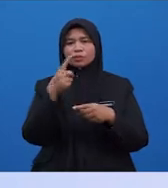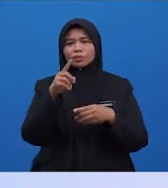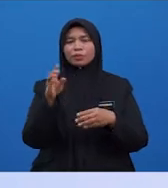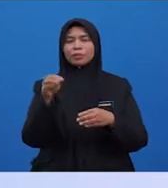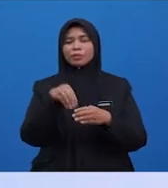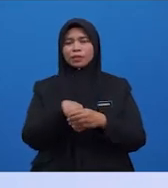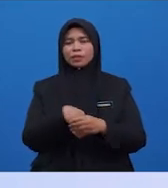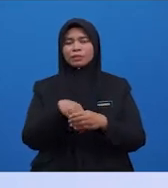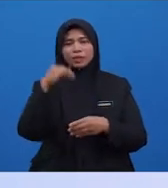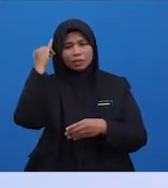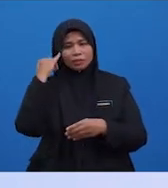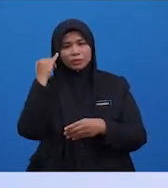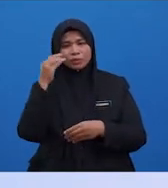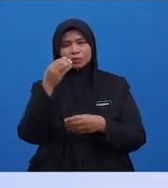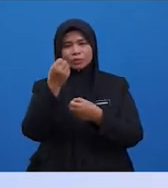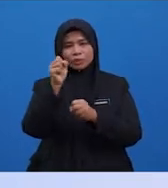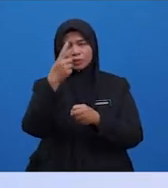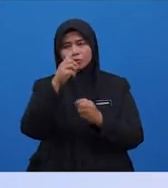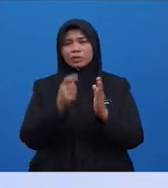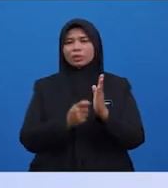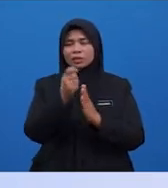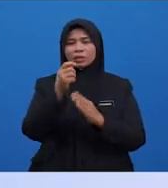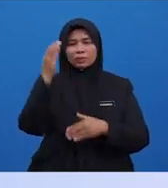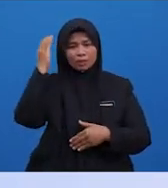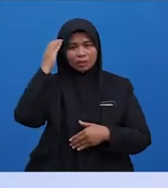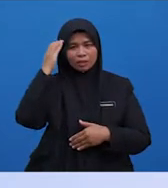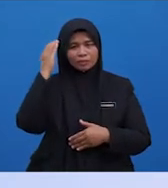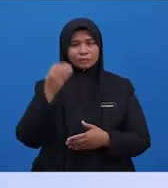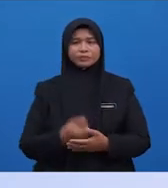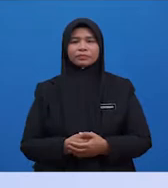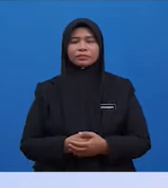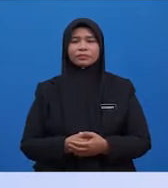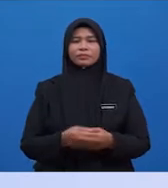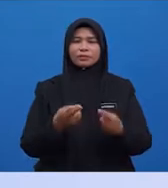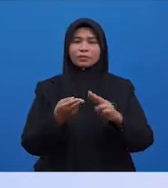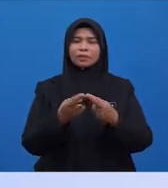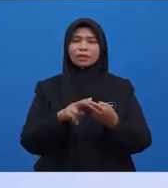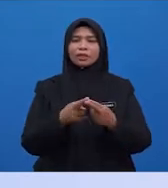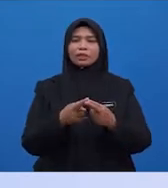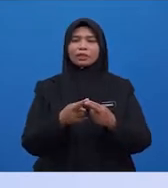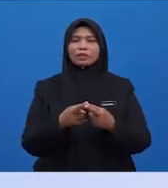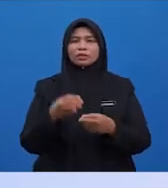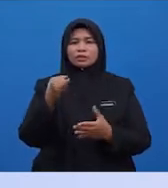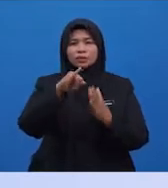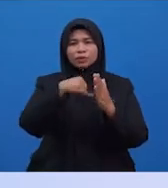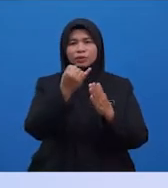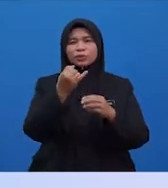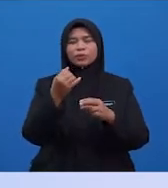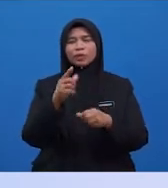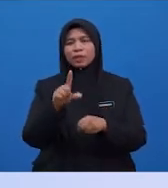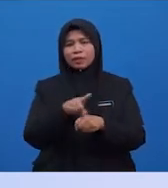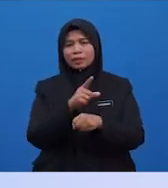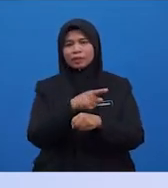untuk mendalami ilmu sukan bagi meningkatkan pengetahuan. Rakan, jurulatih